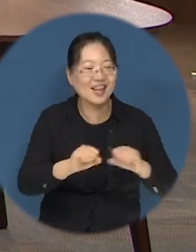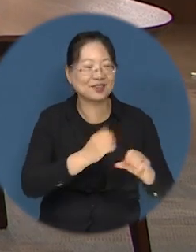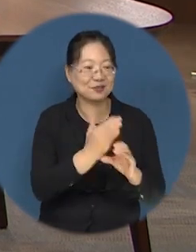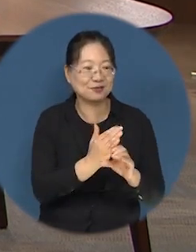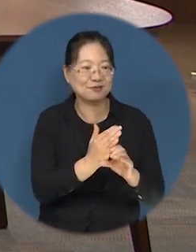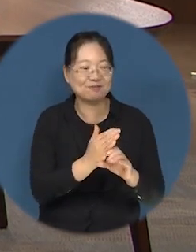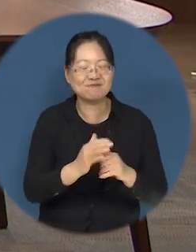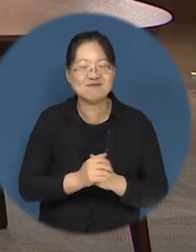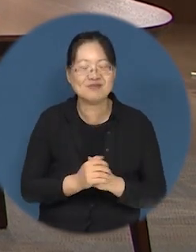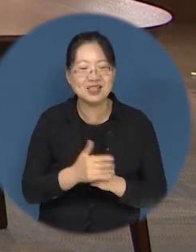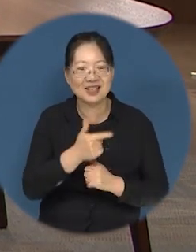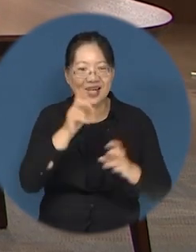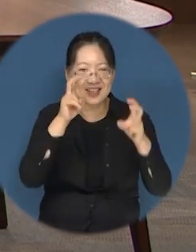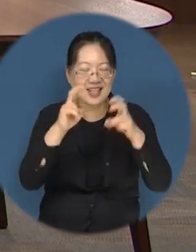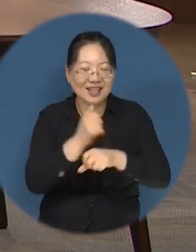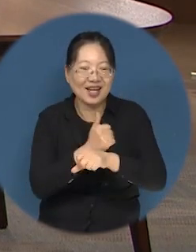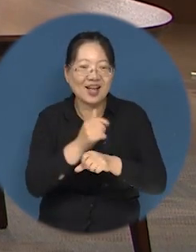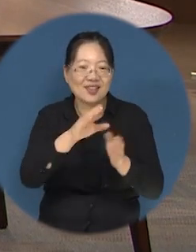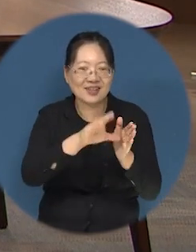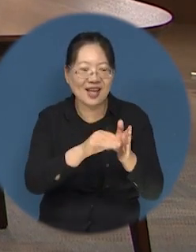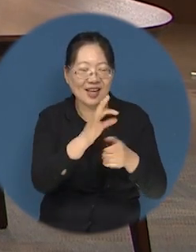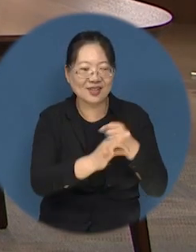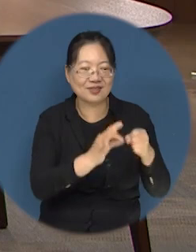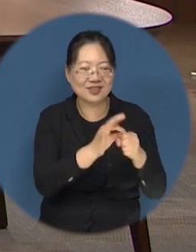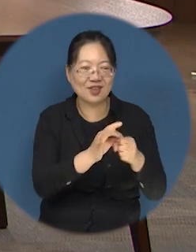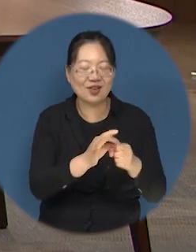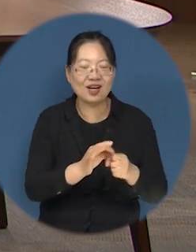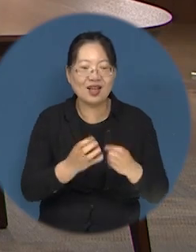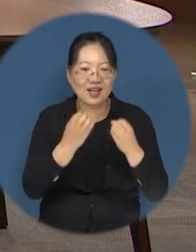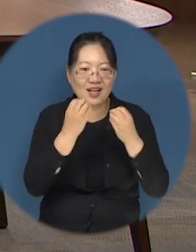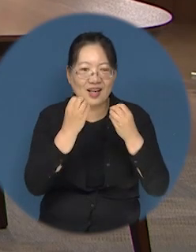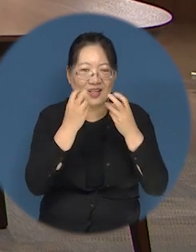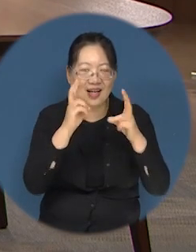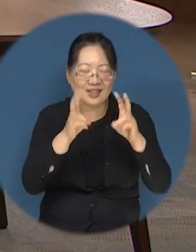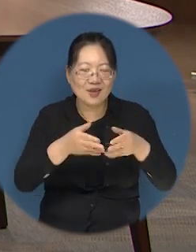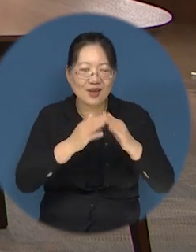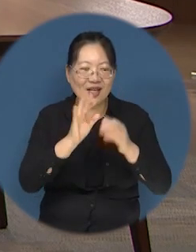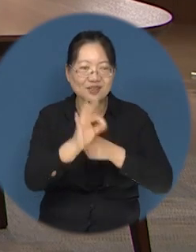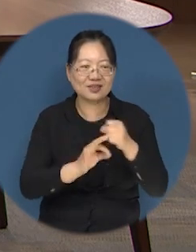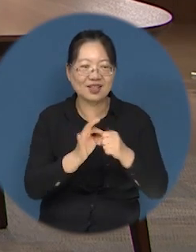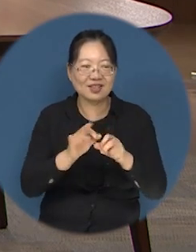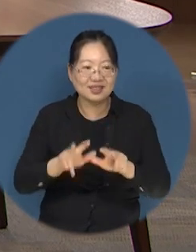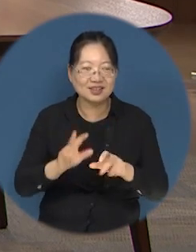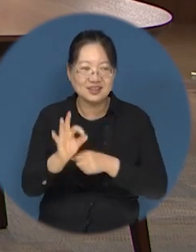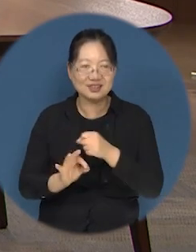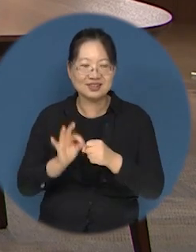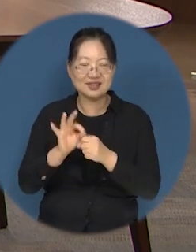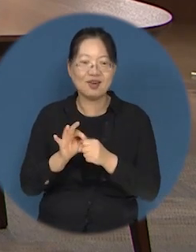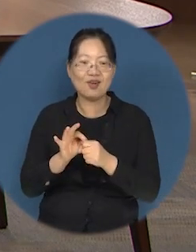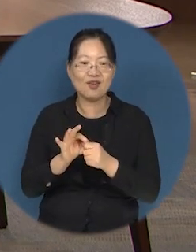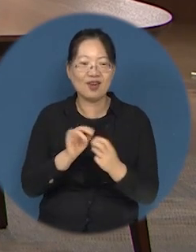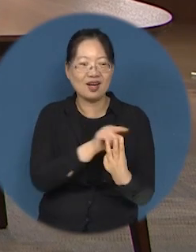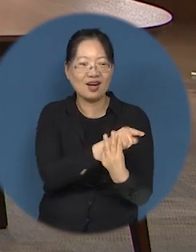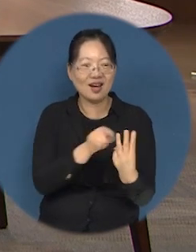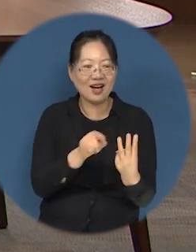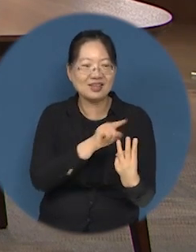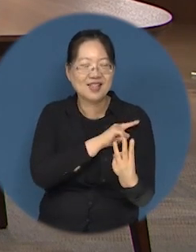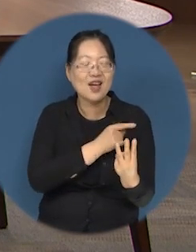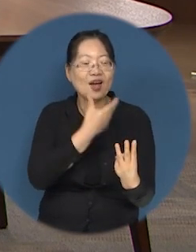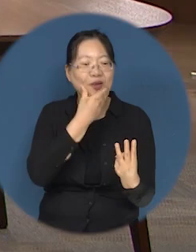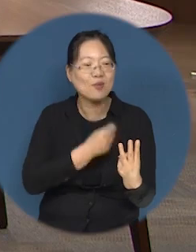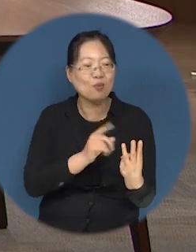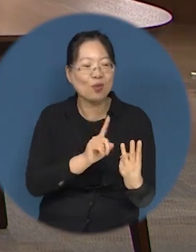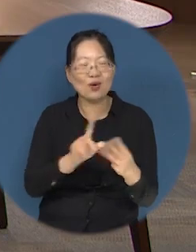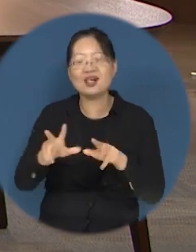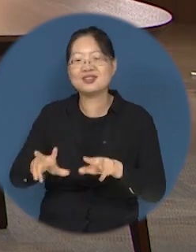그렇습니다. 그럼 뭐 대기업 다니시던 시절 10년, 예. 창업한 후 예. 10년, 지금 10년. 예. 언제가 제일 행복하세요?